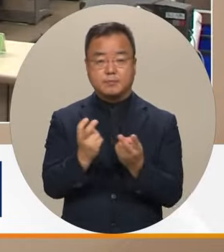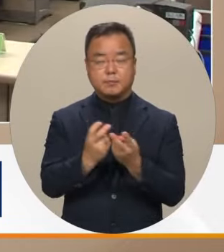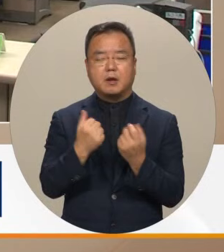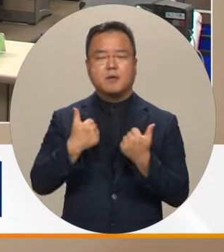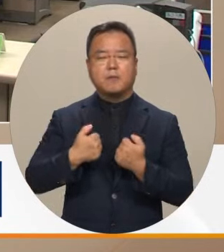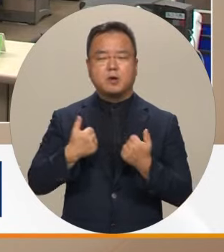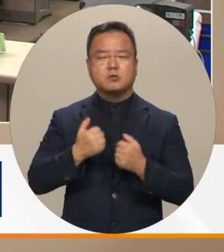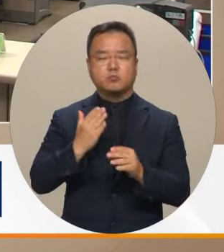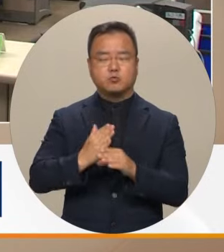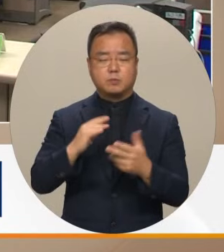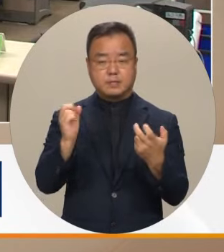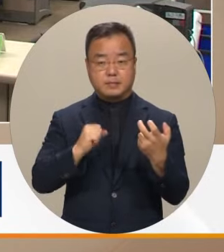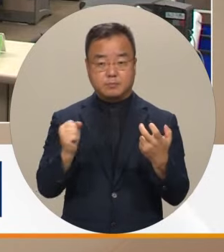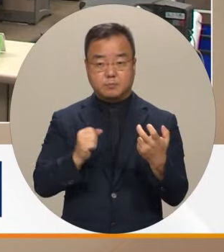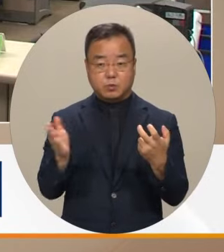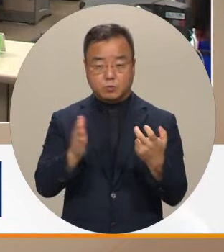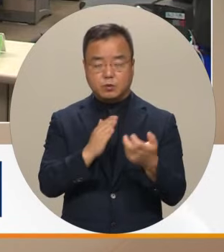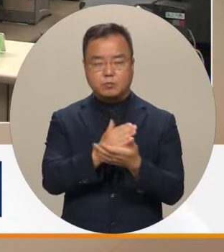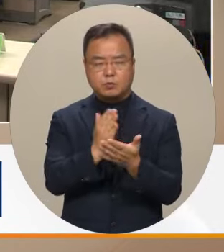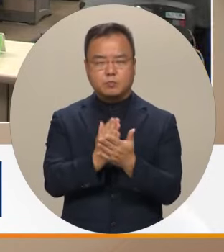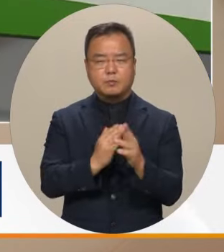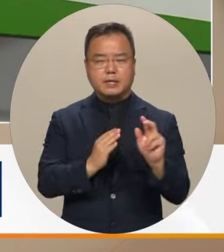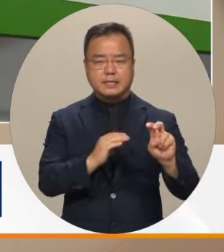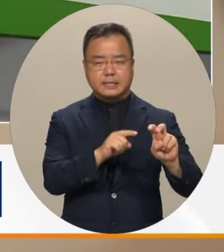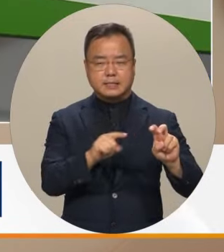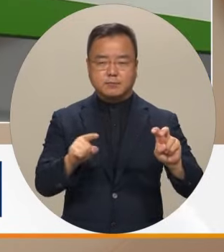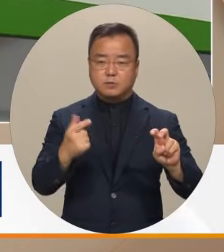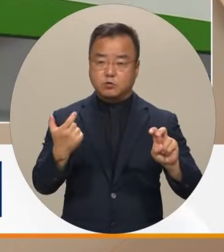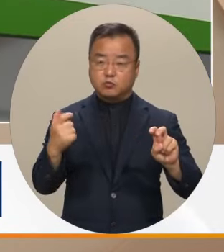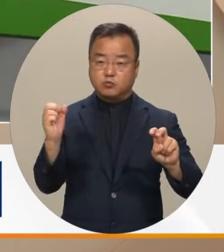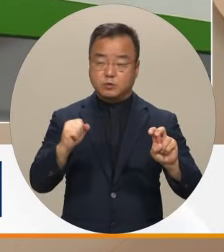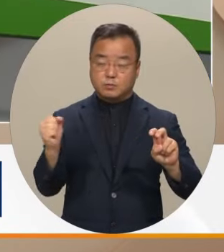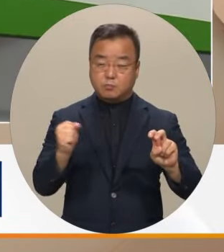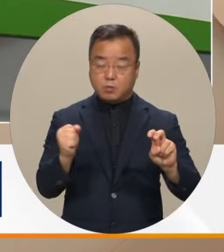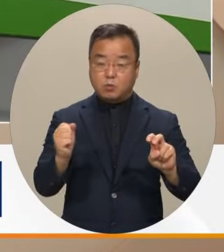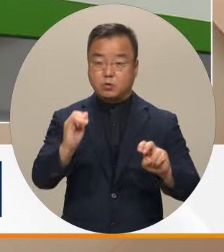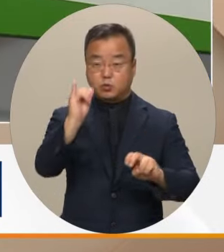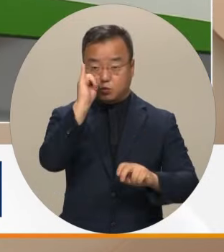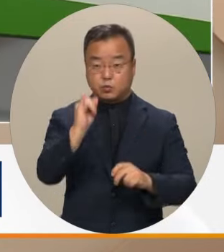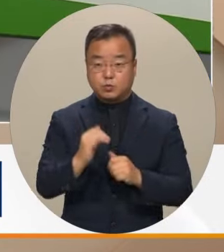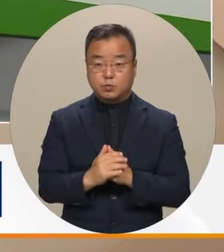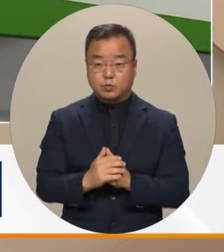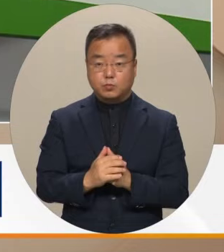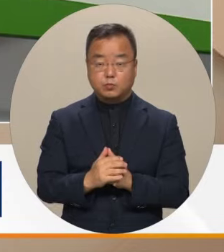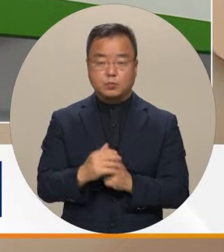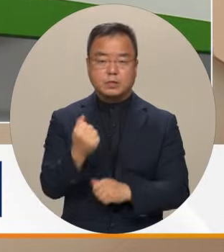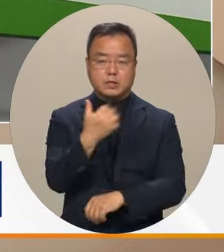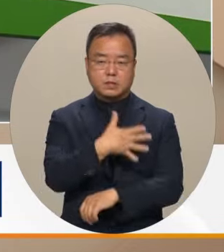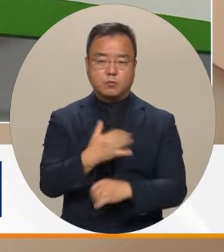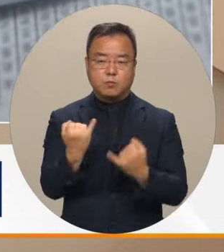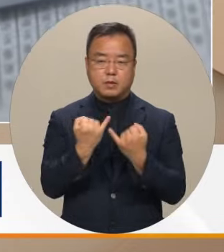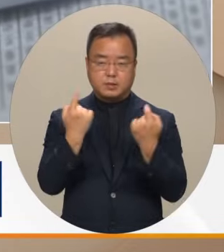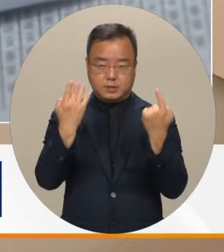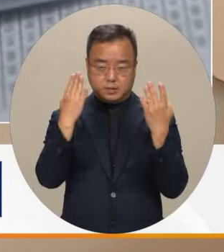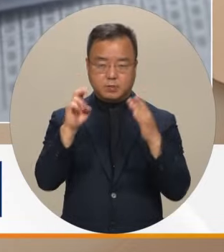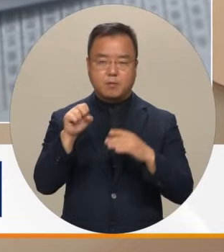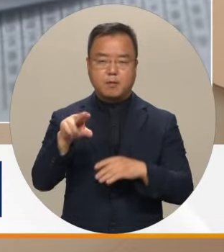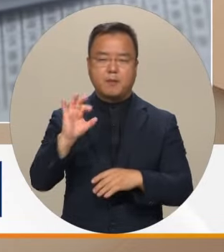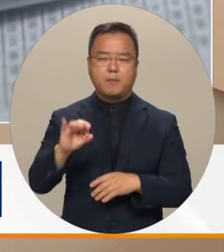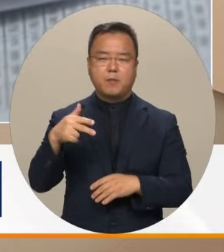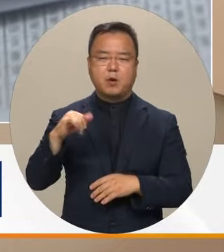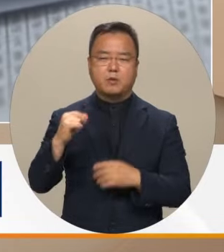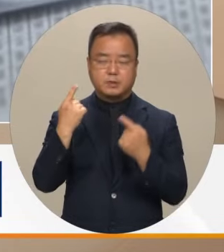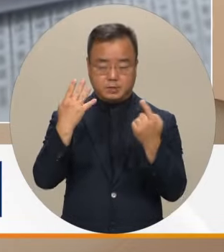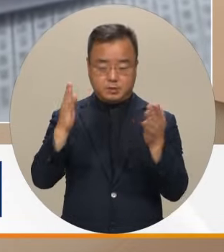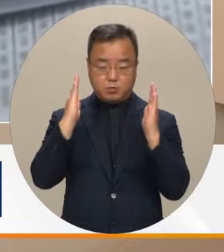굉장히 다 다양합니다 20% 60% 정도까지도 있는데요 이화여 대나 명지대 럼 교과